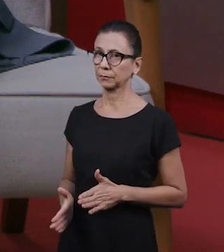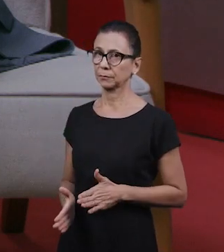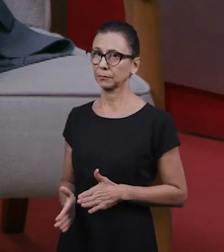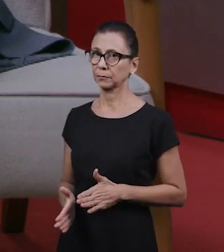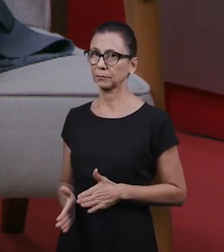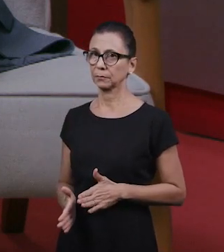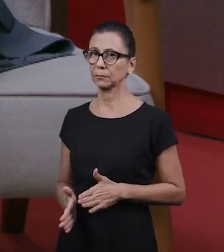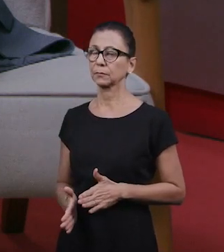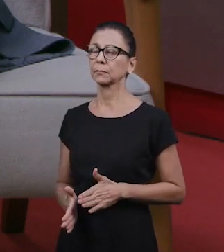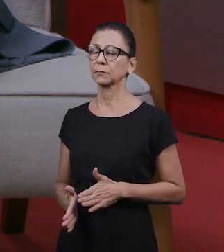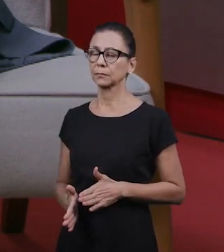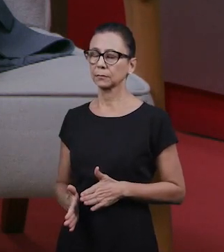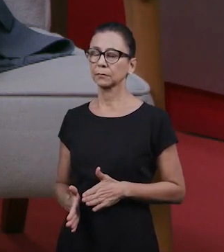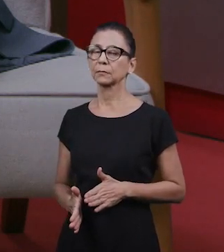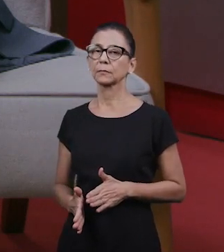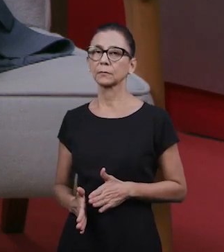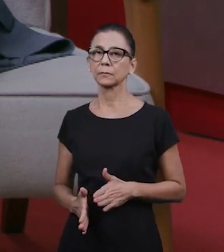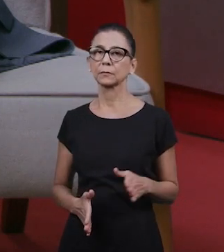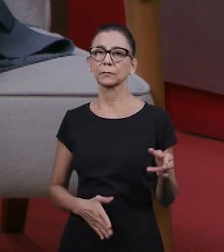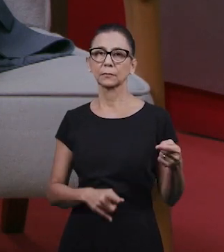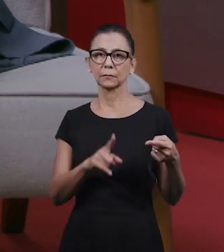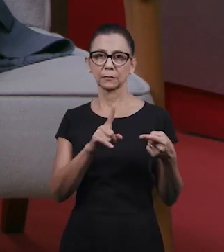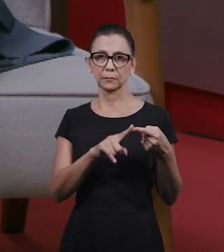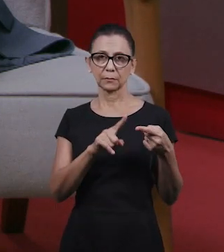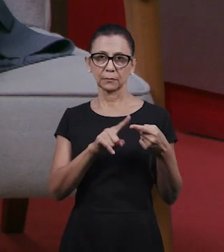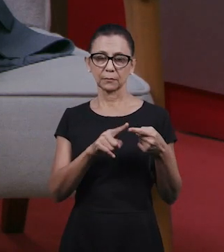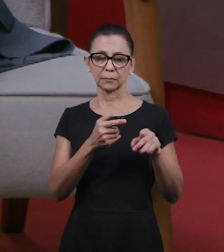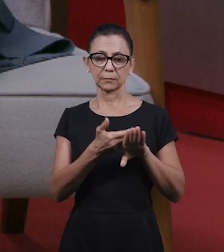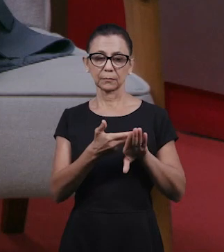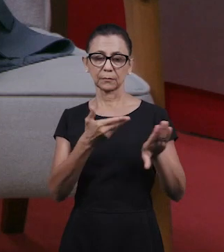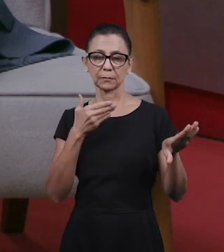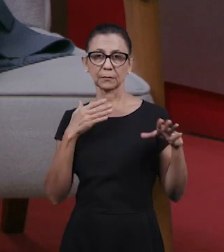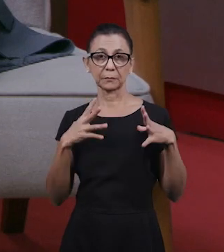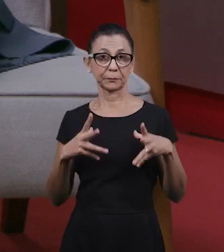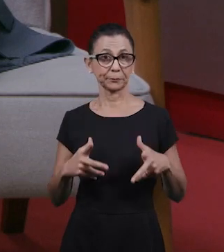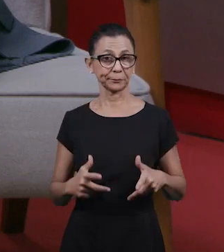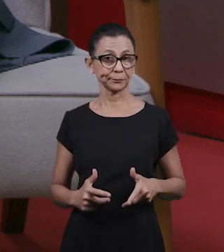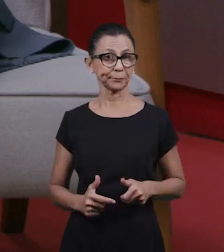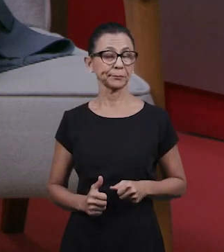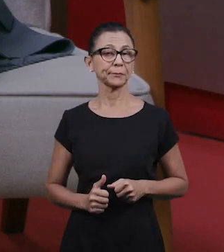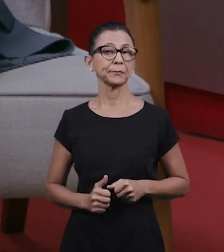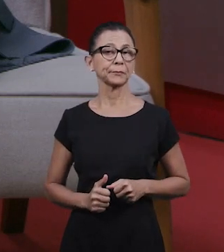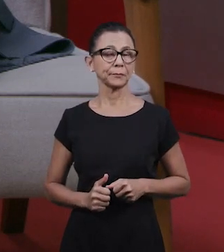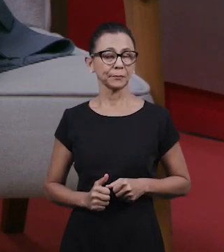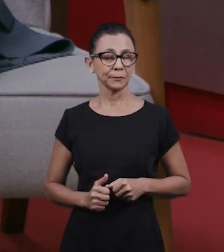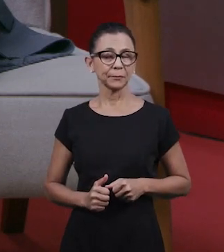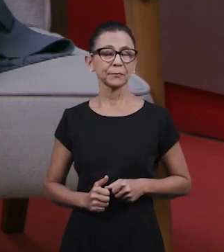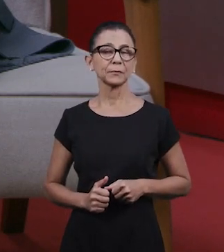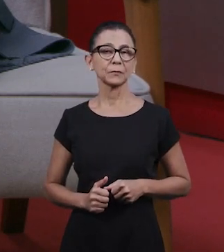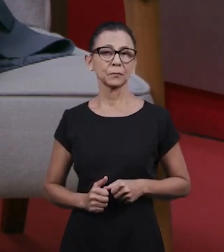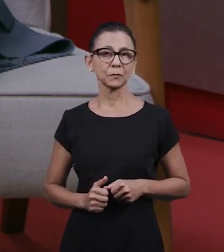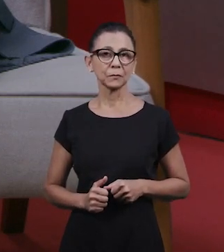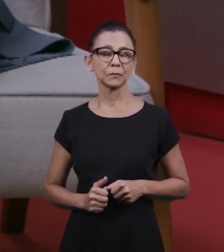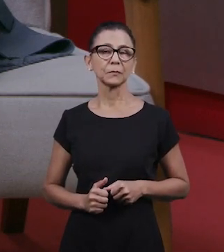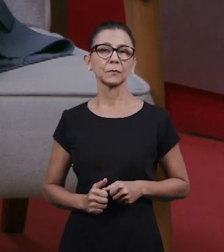être revêtue avec les habits de salut. Ces habits de salut,